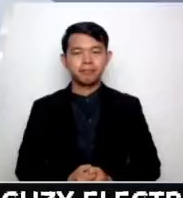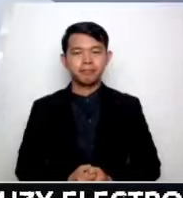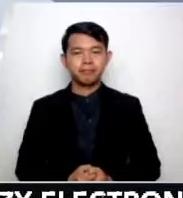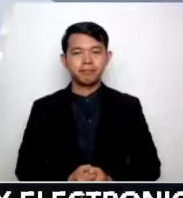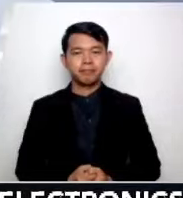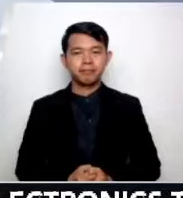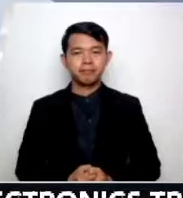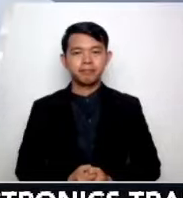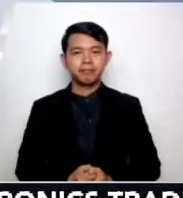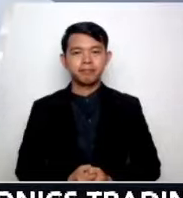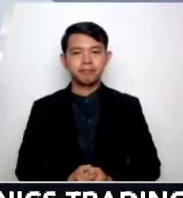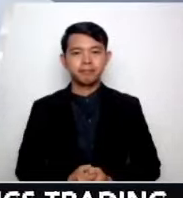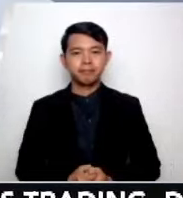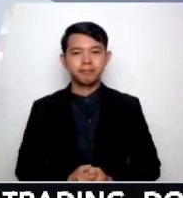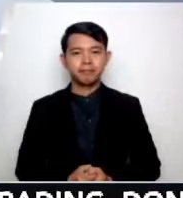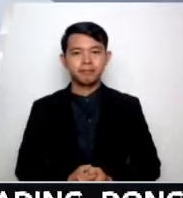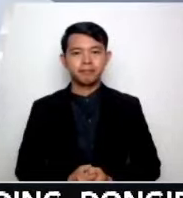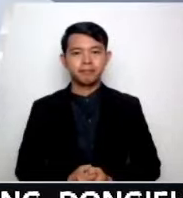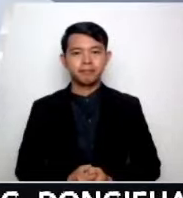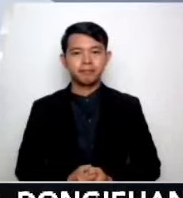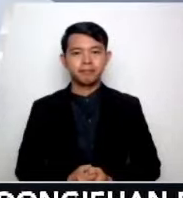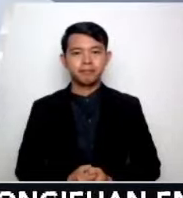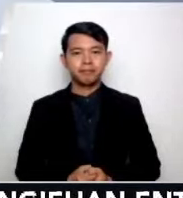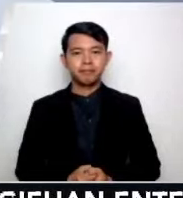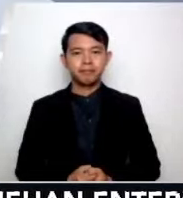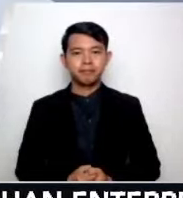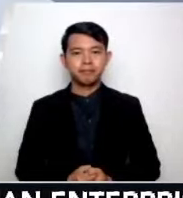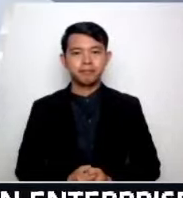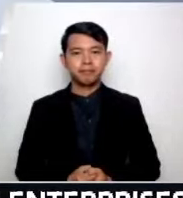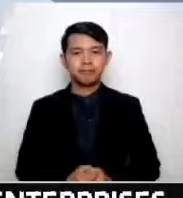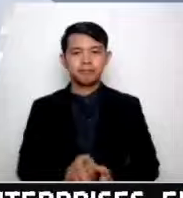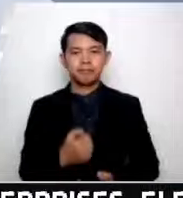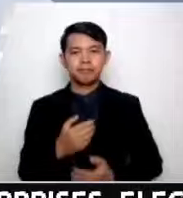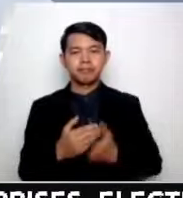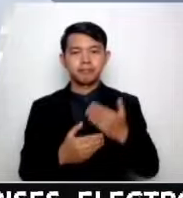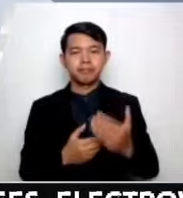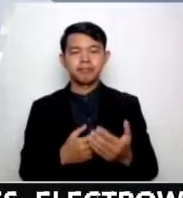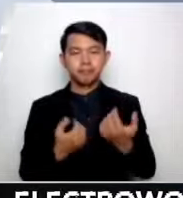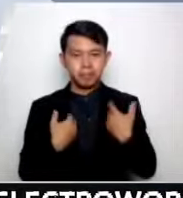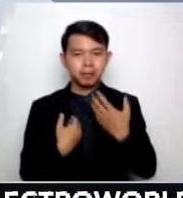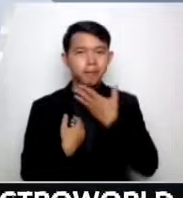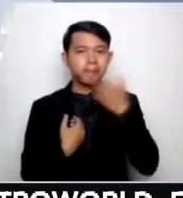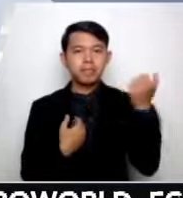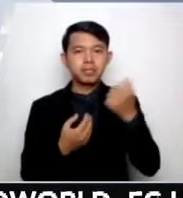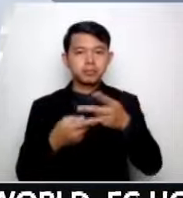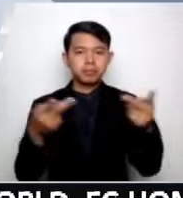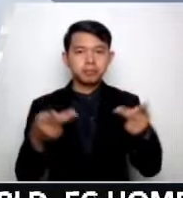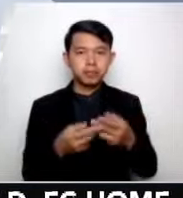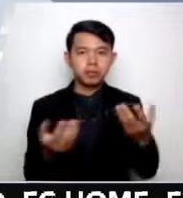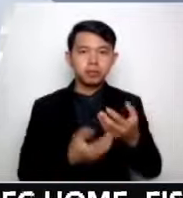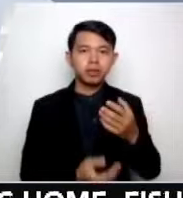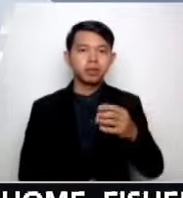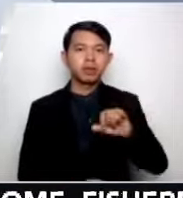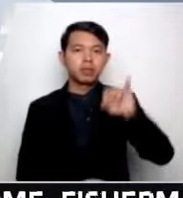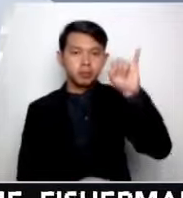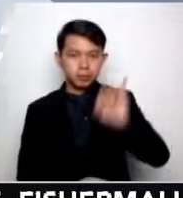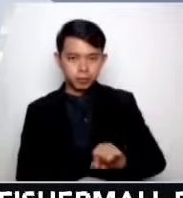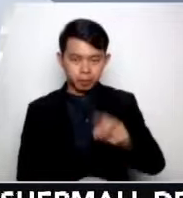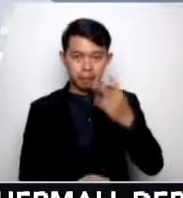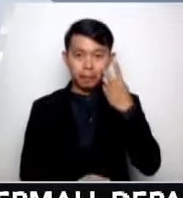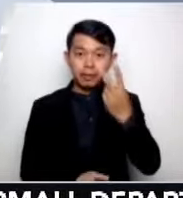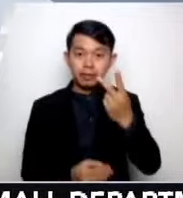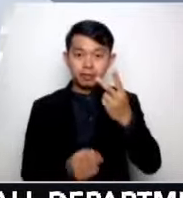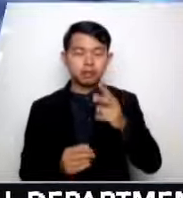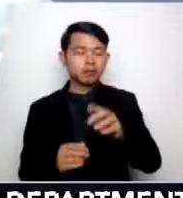May perfect spot sa Ilocos Sur kung saan sabay na matatanaw ang ganda ng kabundukan at dagat. G tayo riyan kasama si